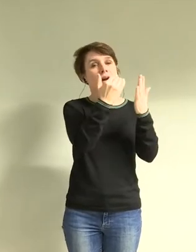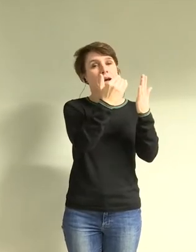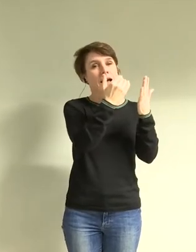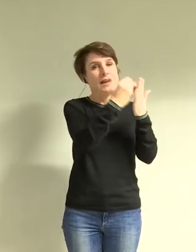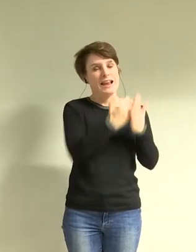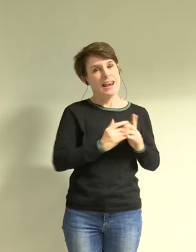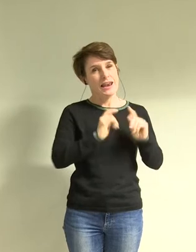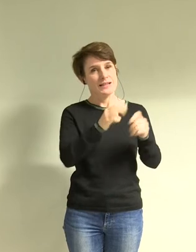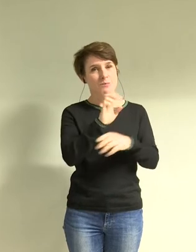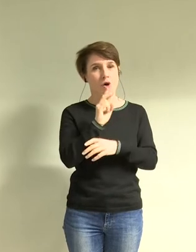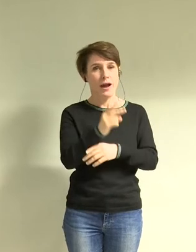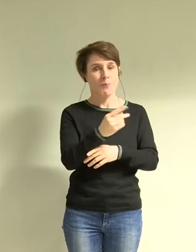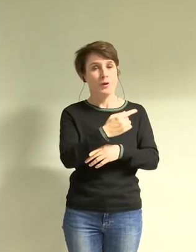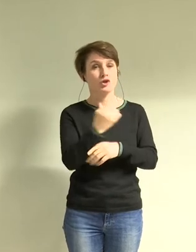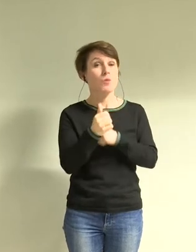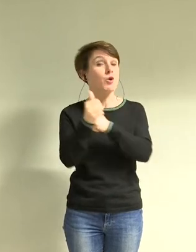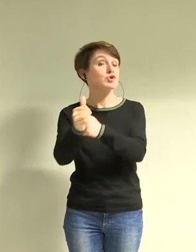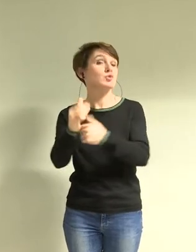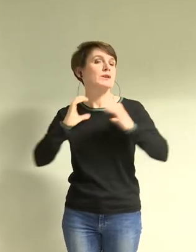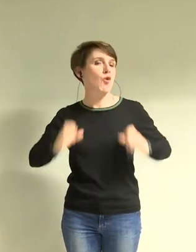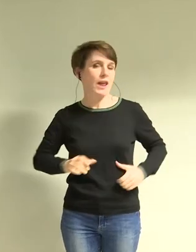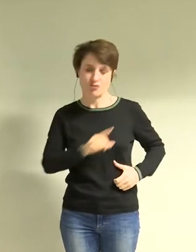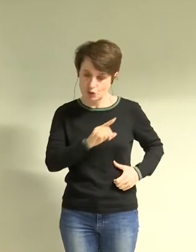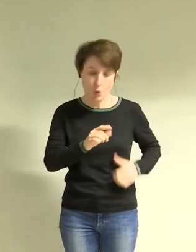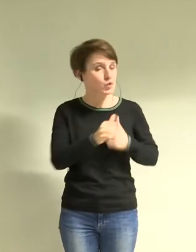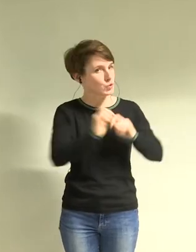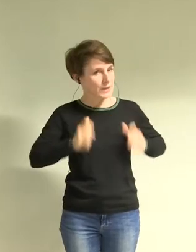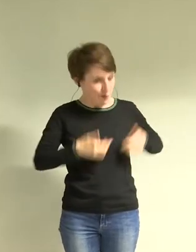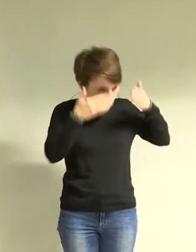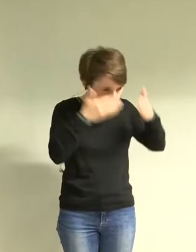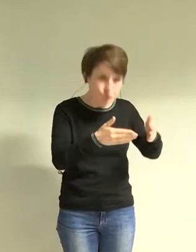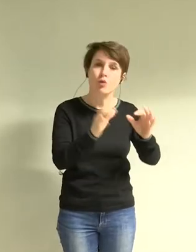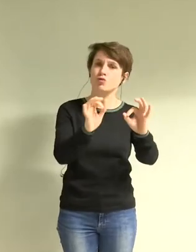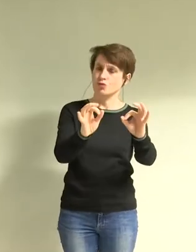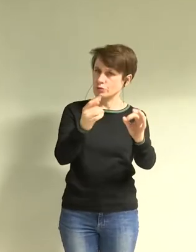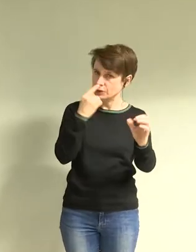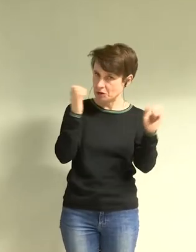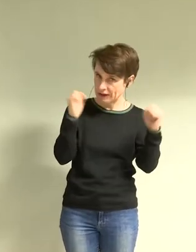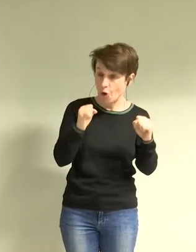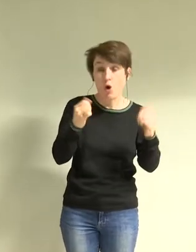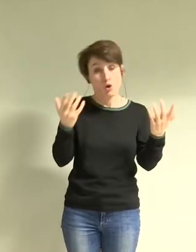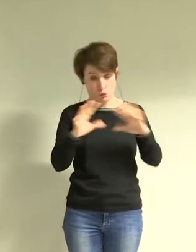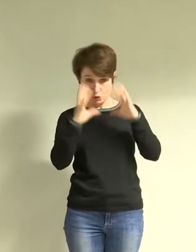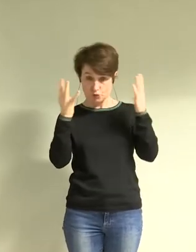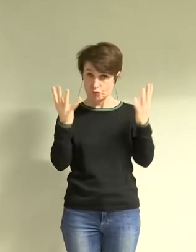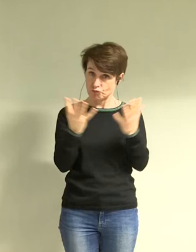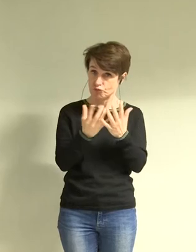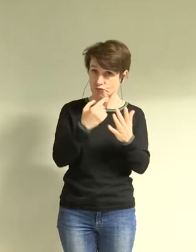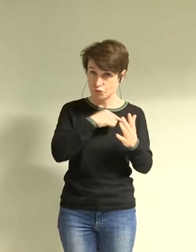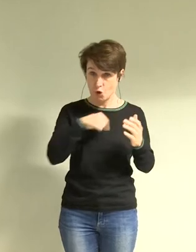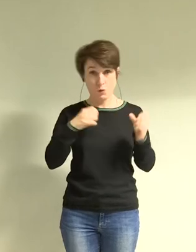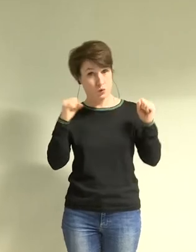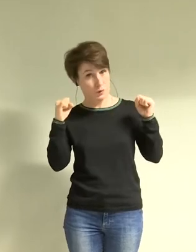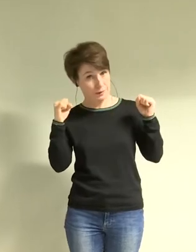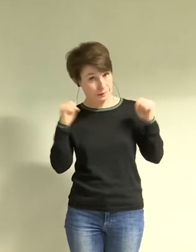et que ce soit bien en fonction d'une école donc effectivement nous seront favorables à se veut